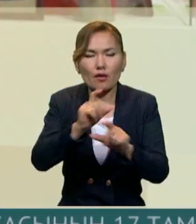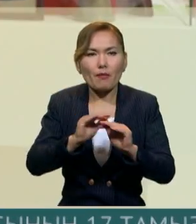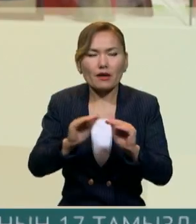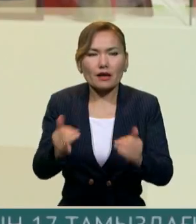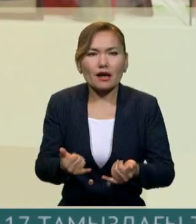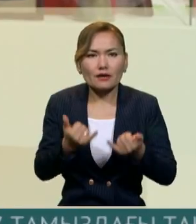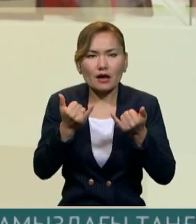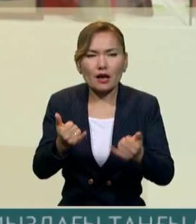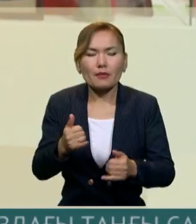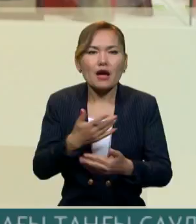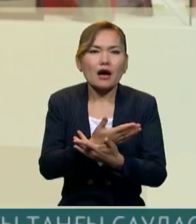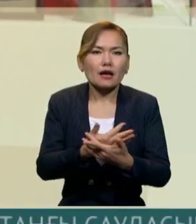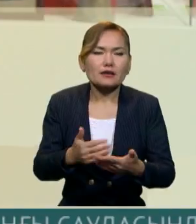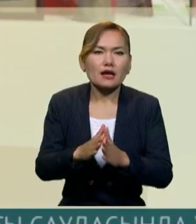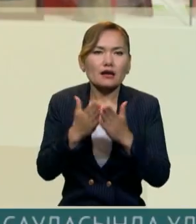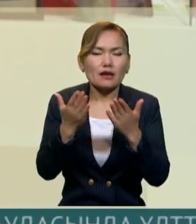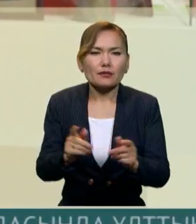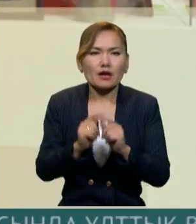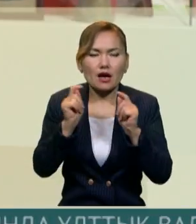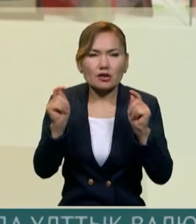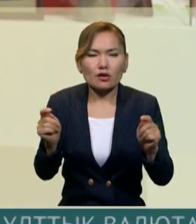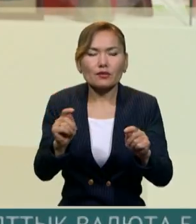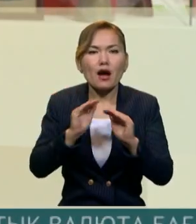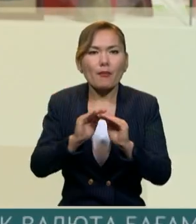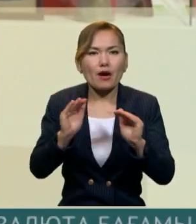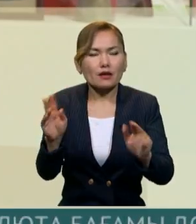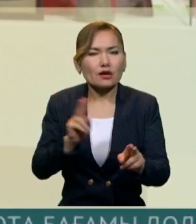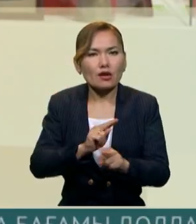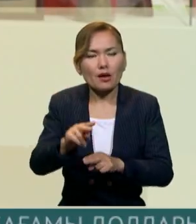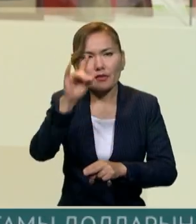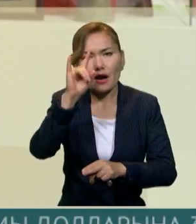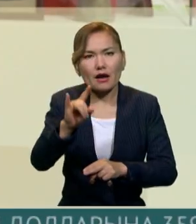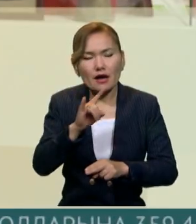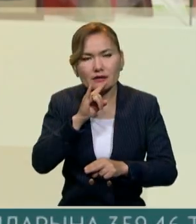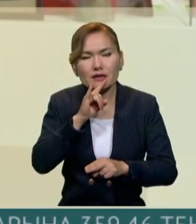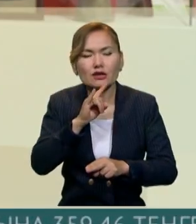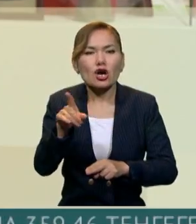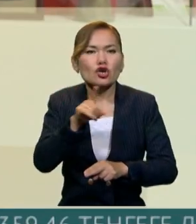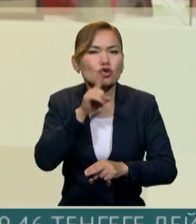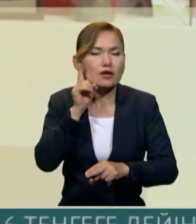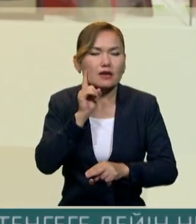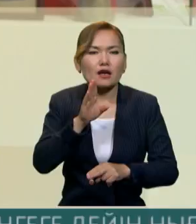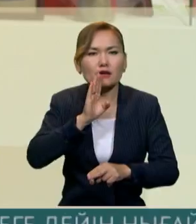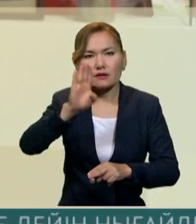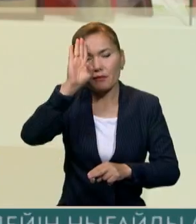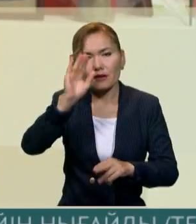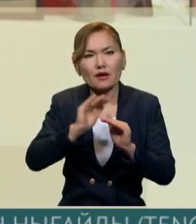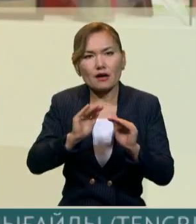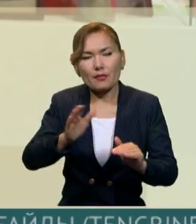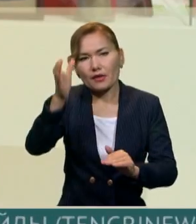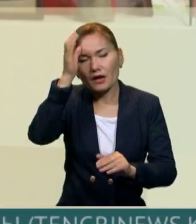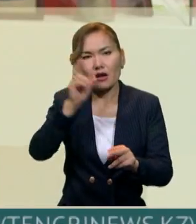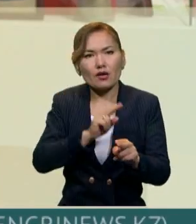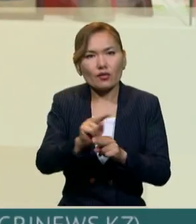Ыбырай Алтынсарин осындай үлкен ағартушылықпен педагогикамен айналысып, қазақ даласында қазақ жастары мен қыздарын ғылым мен